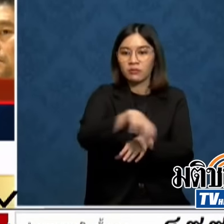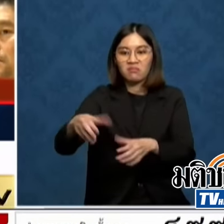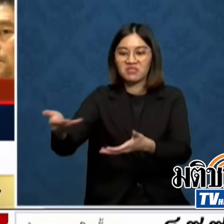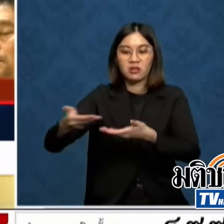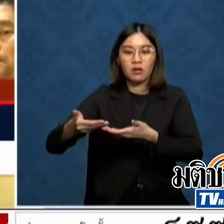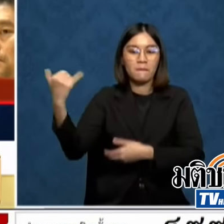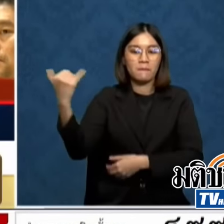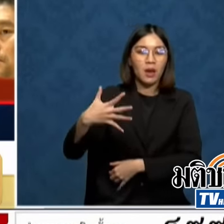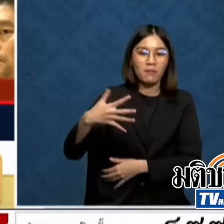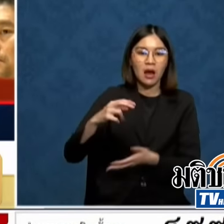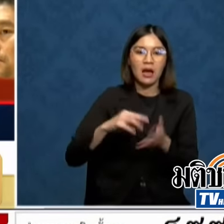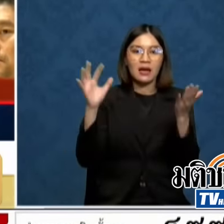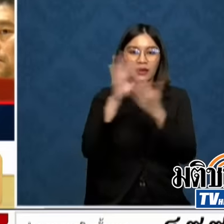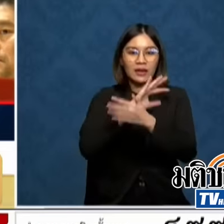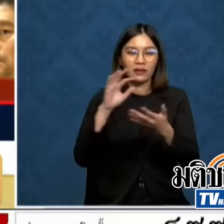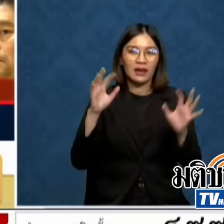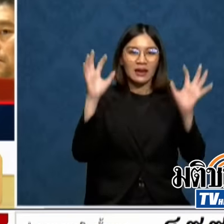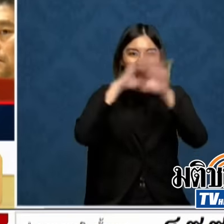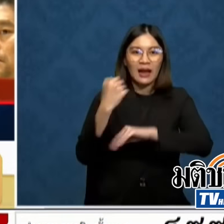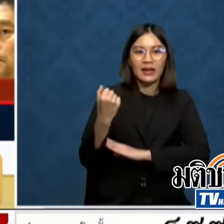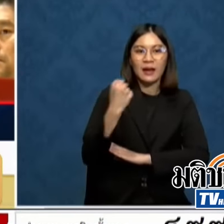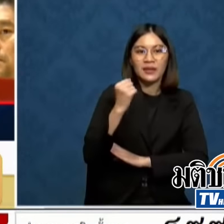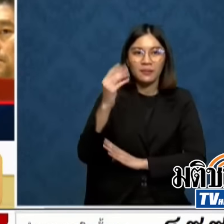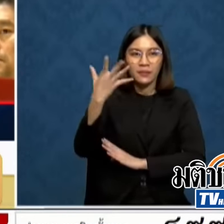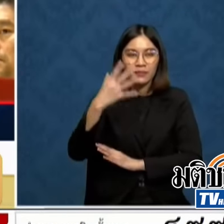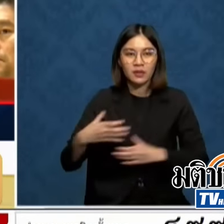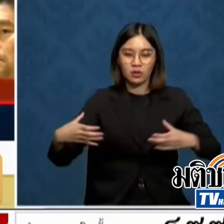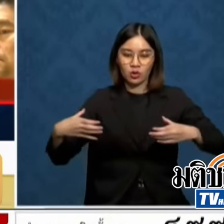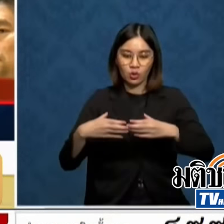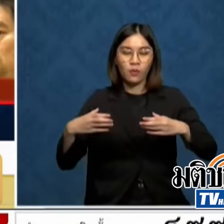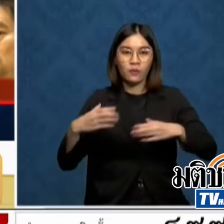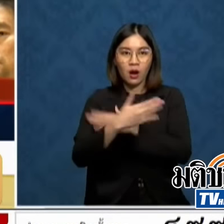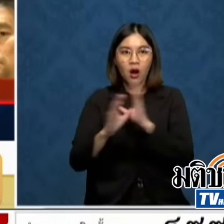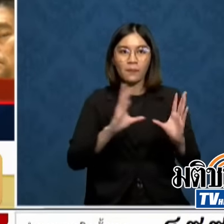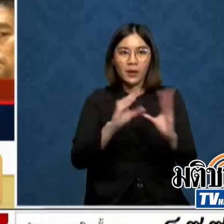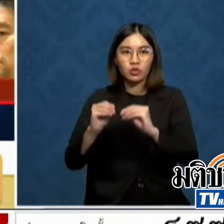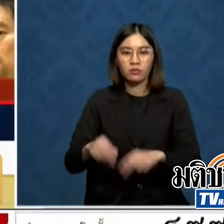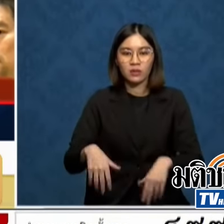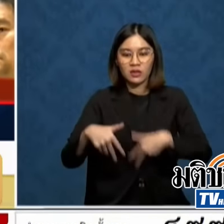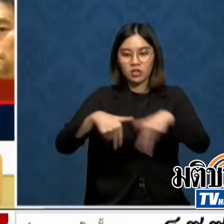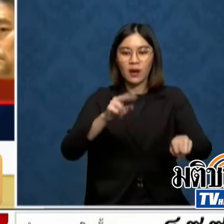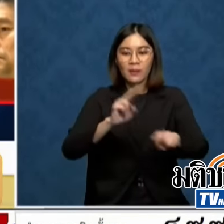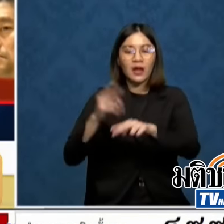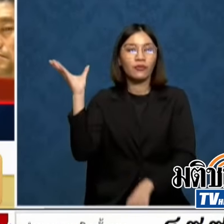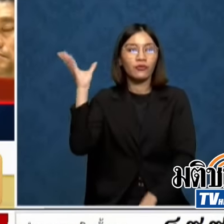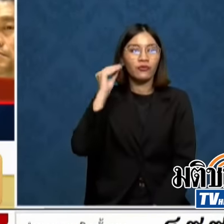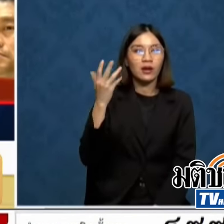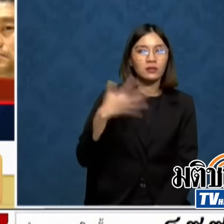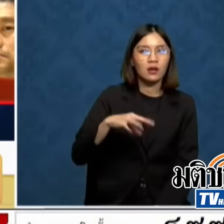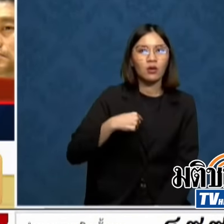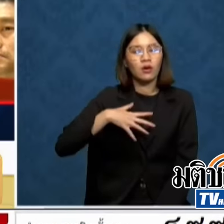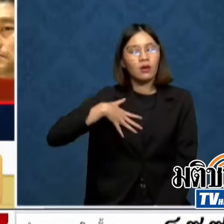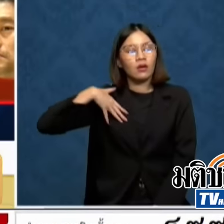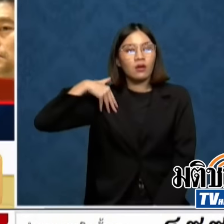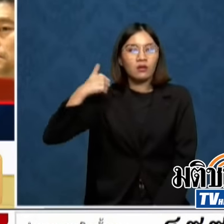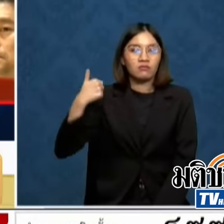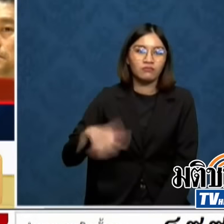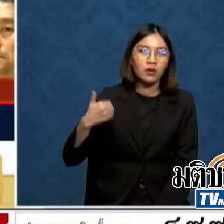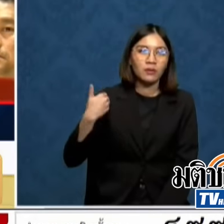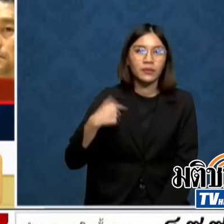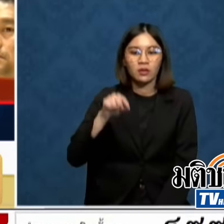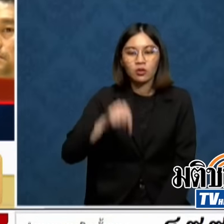ไม่มาว่าเป็นเสือกระดาษในห้องประชุมอนุกรรมการชาวบ้านมานั่งฟังแล้วก็อนาจใจ